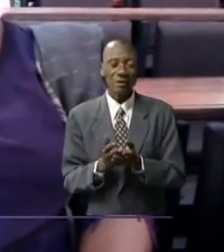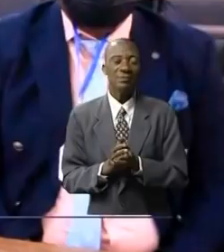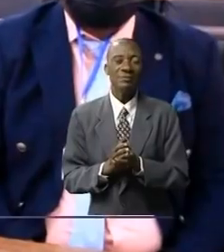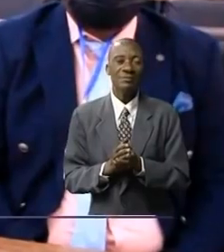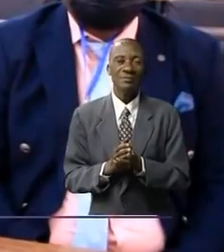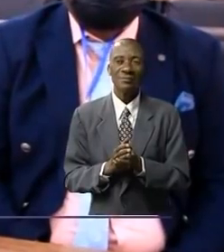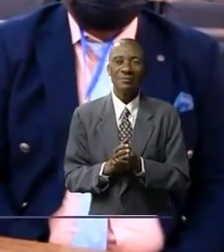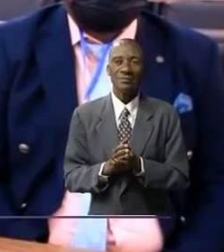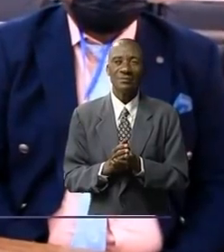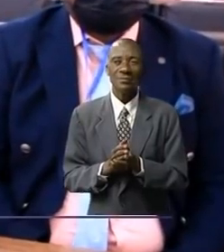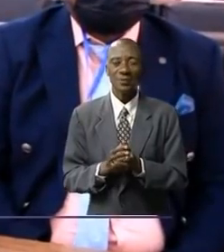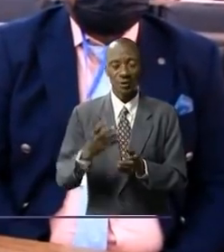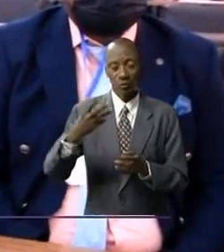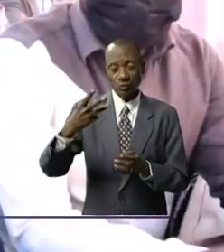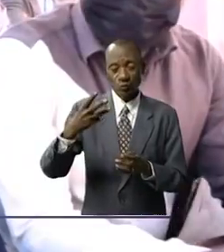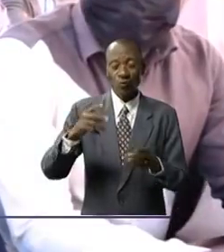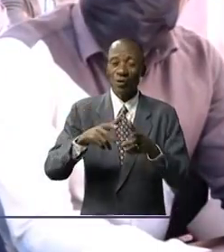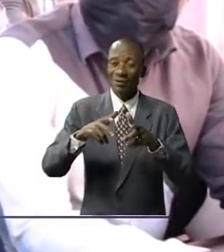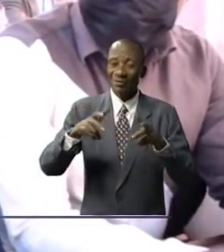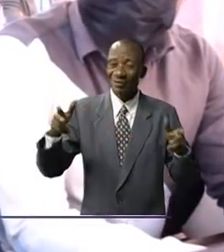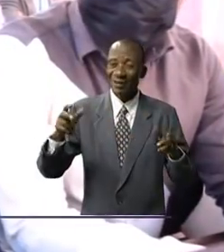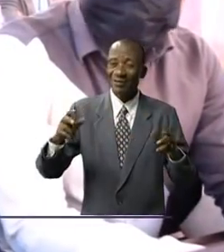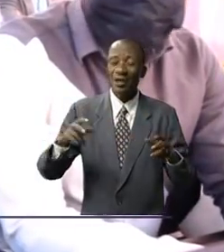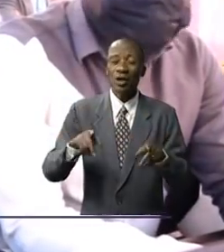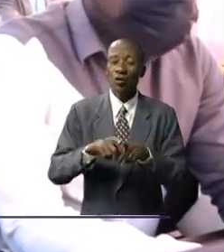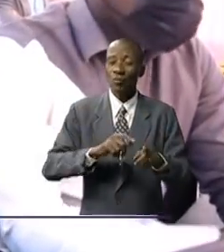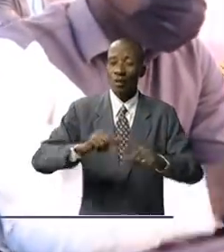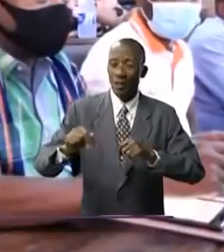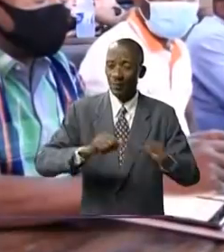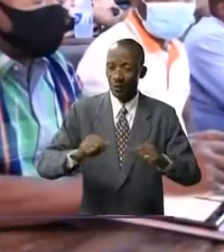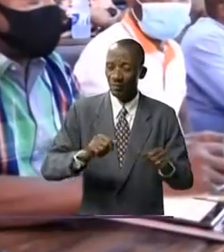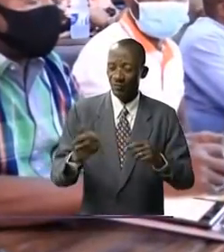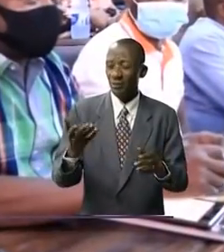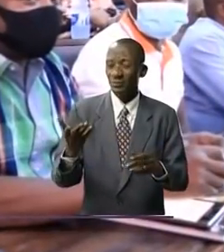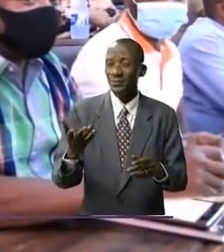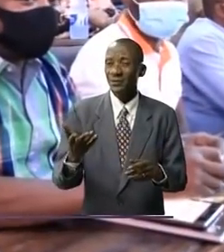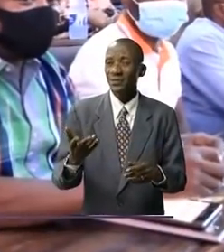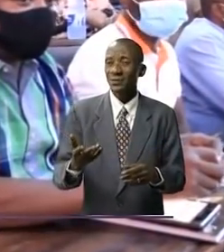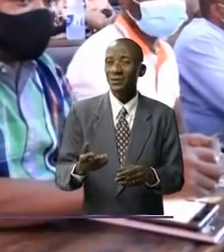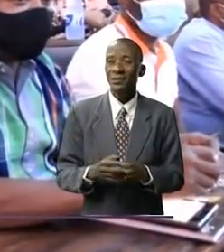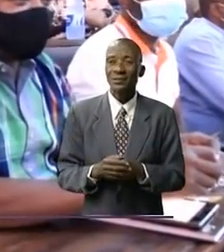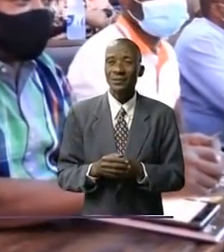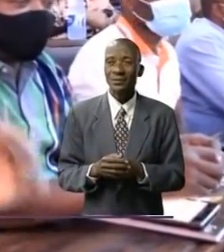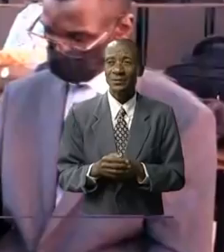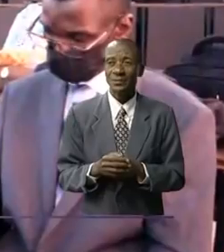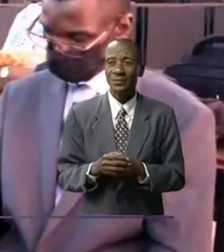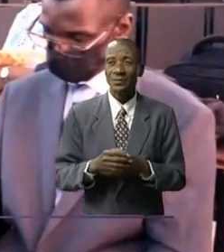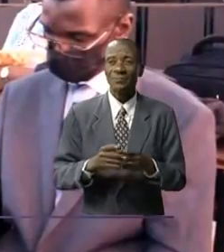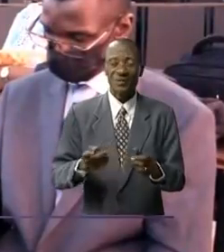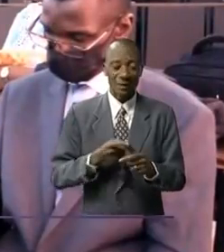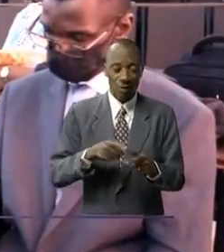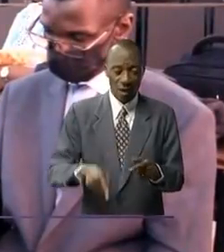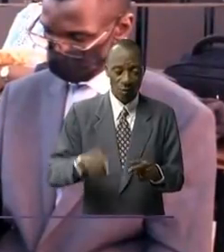rassemble 3 grandes écoles de santé publique de 3 différentes universités à travers le pays, à savoir l'Université de Kinshasa,